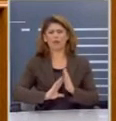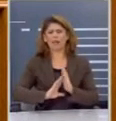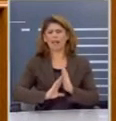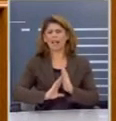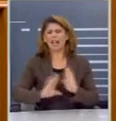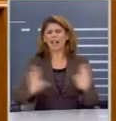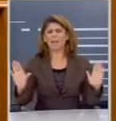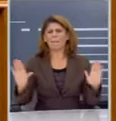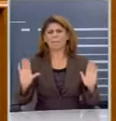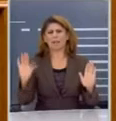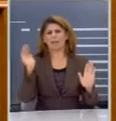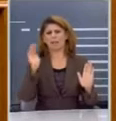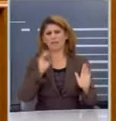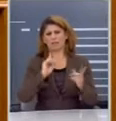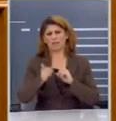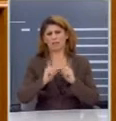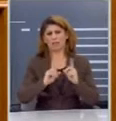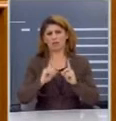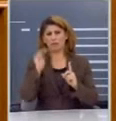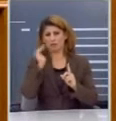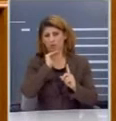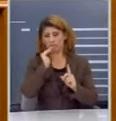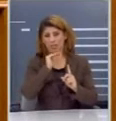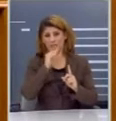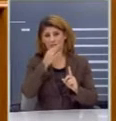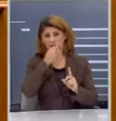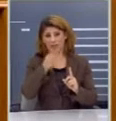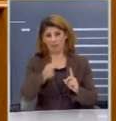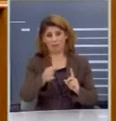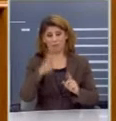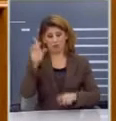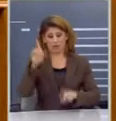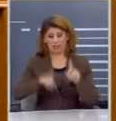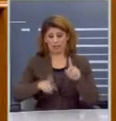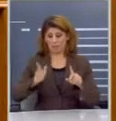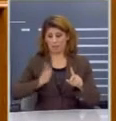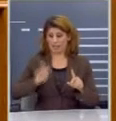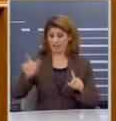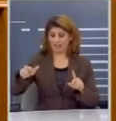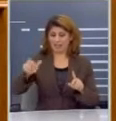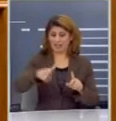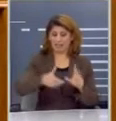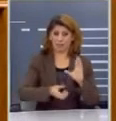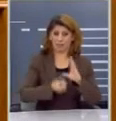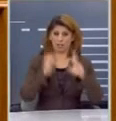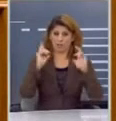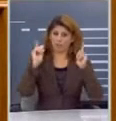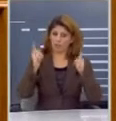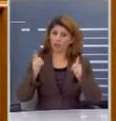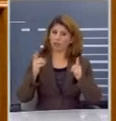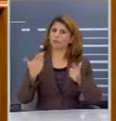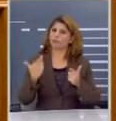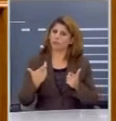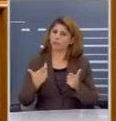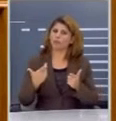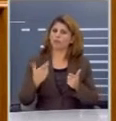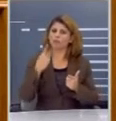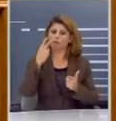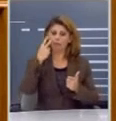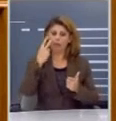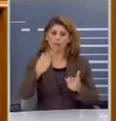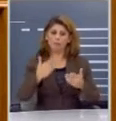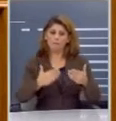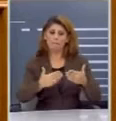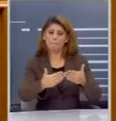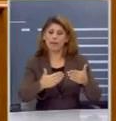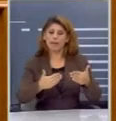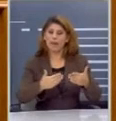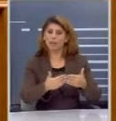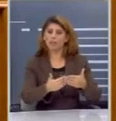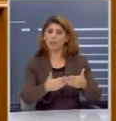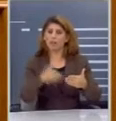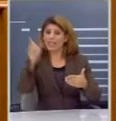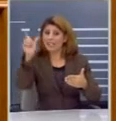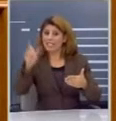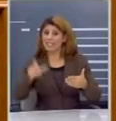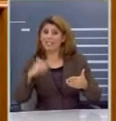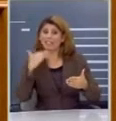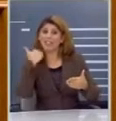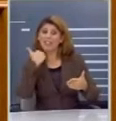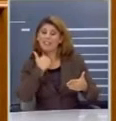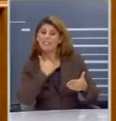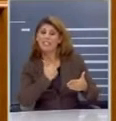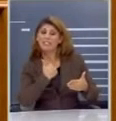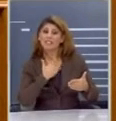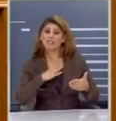όπως βιάστηκαν να πούν ορισμένα στελέχη της Νέας Δημοκρατίας. Αντίθετα, αξιοποιούν περιθώρια που οι ίδιες οι θυσίες του